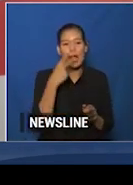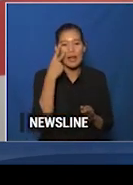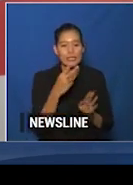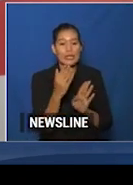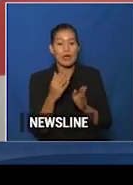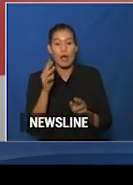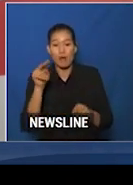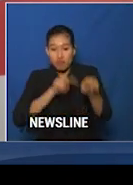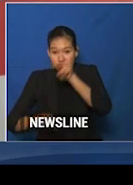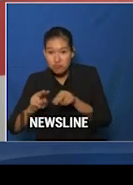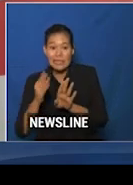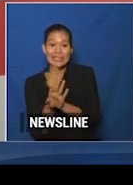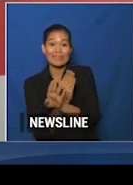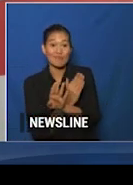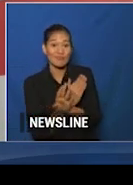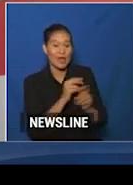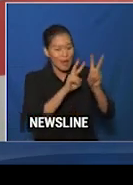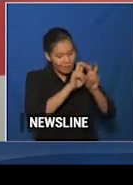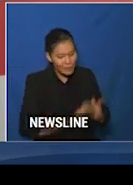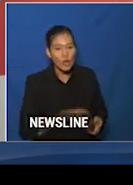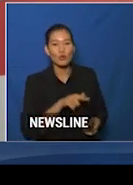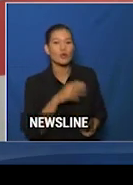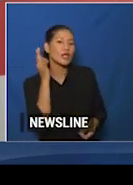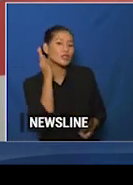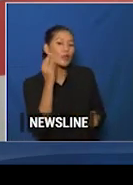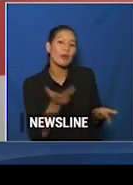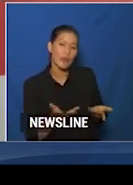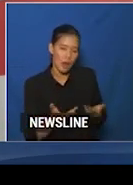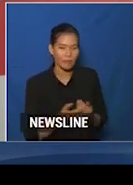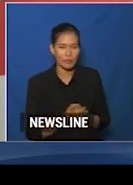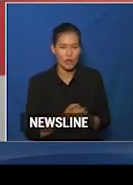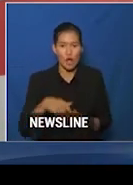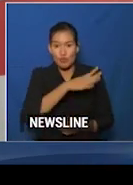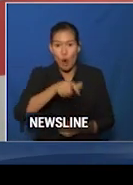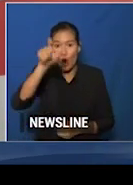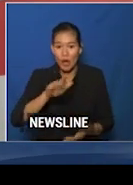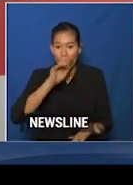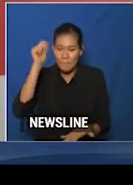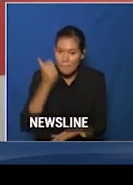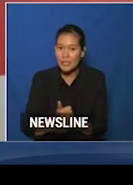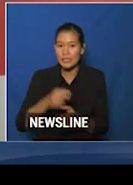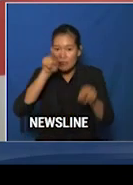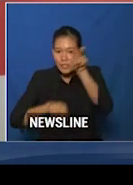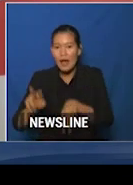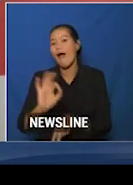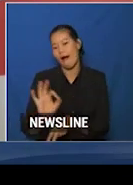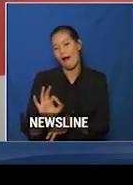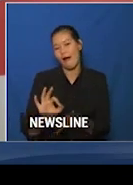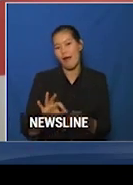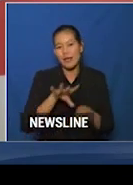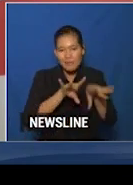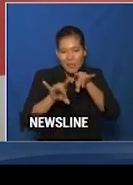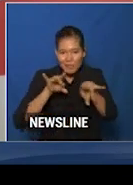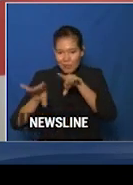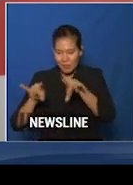jadi Tidak semua orang harus diperiksa manakala resikonya kita yakini rendah tidak Oleh karena itu sebagai contoh yang sederhana